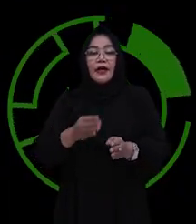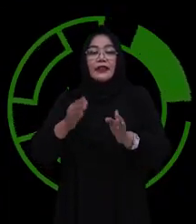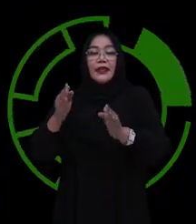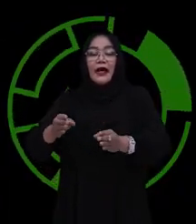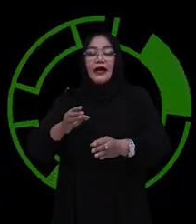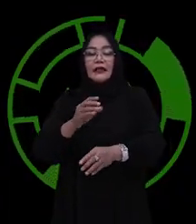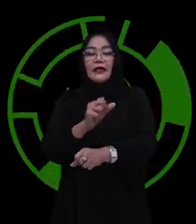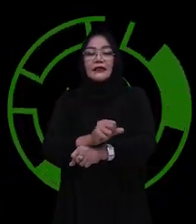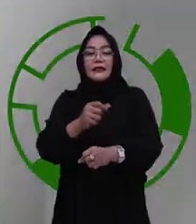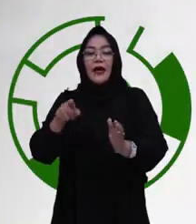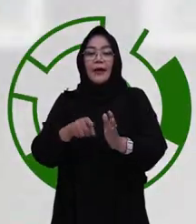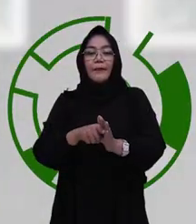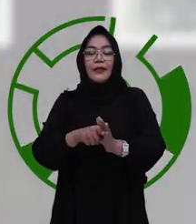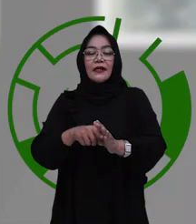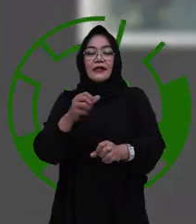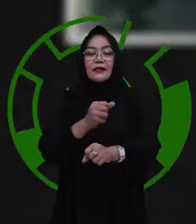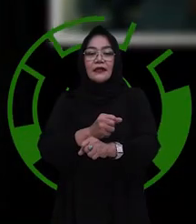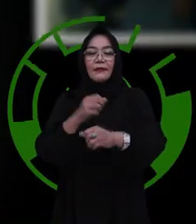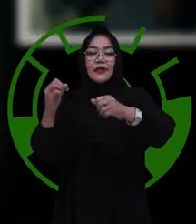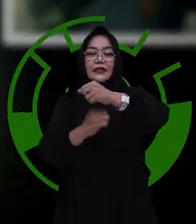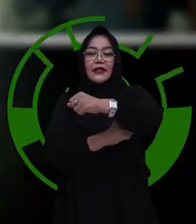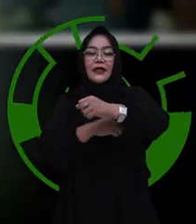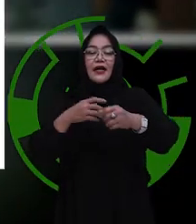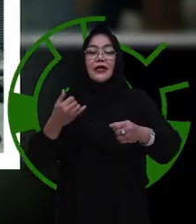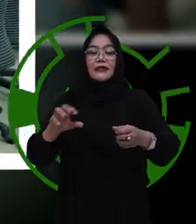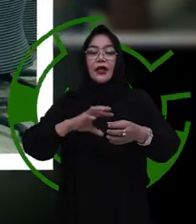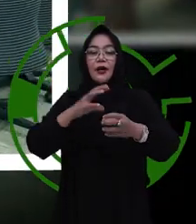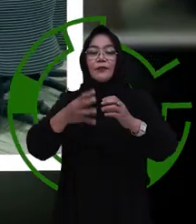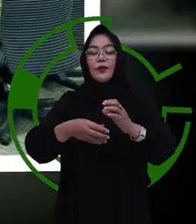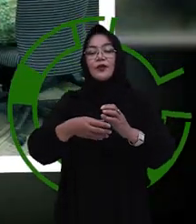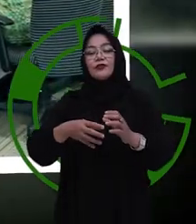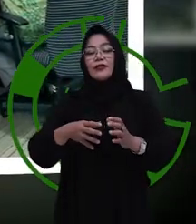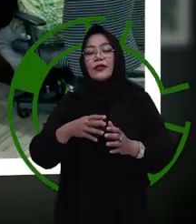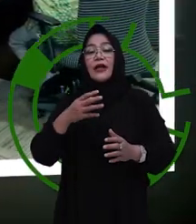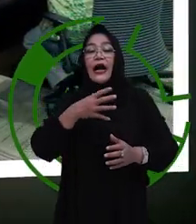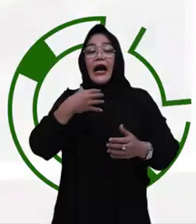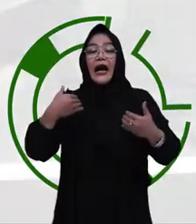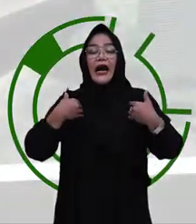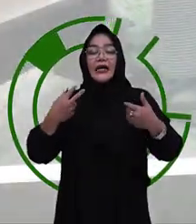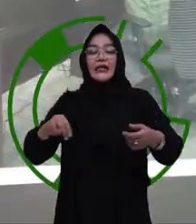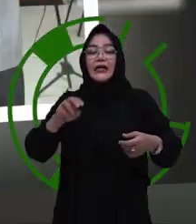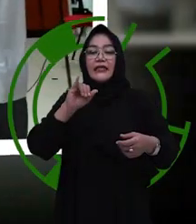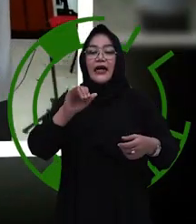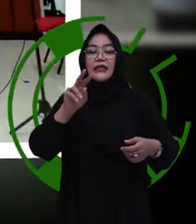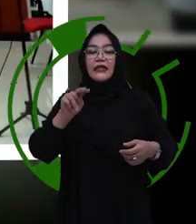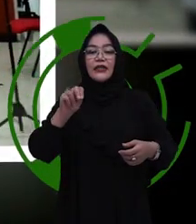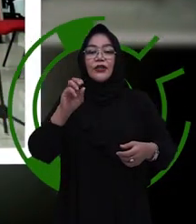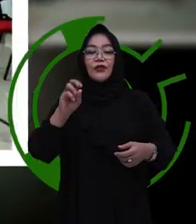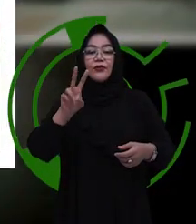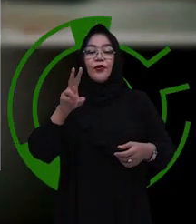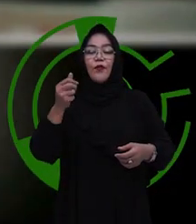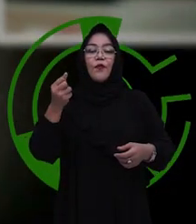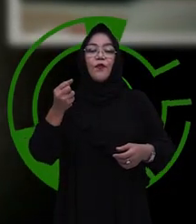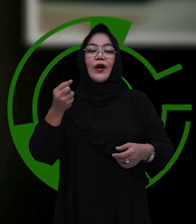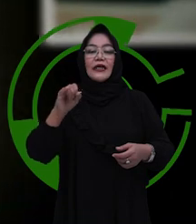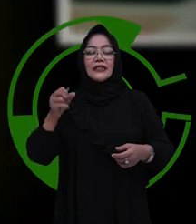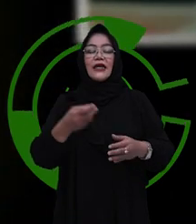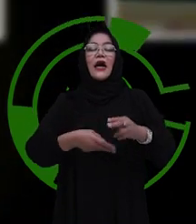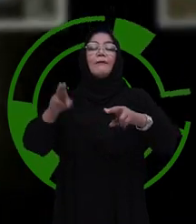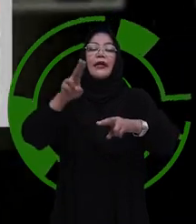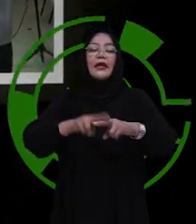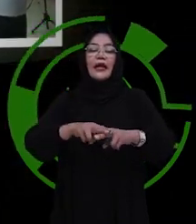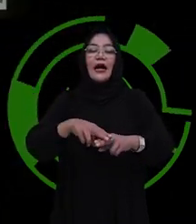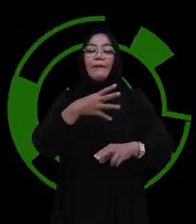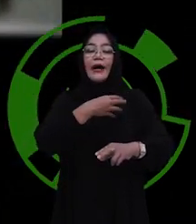SOP, melaksanakan penyederhanaan peta proses bisnis dan adanya inovasi terhadap SOP, penambahan